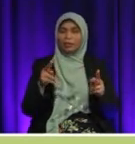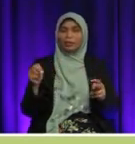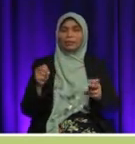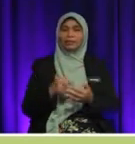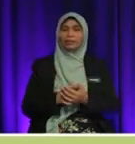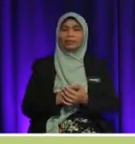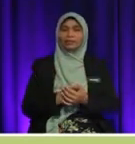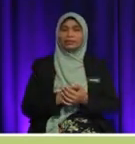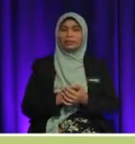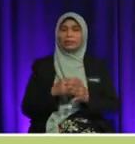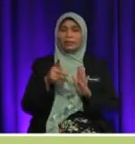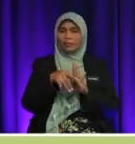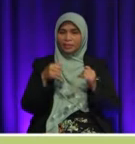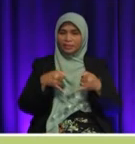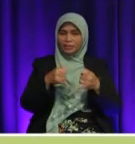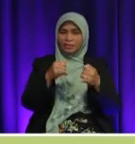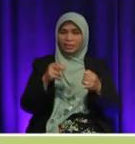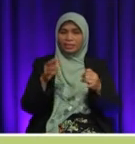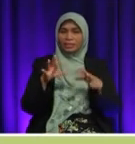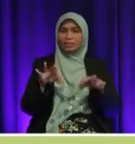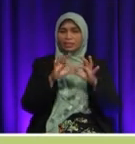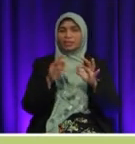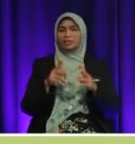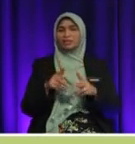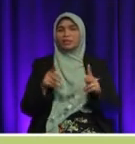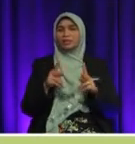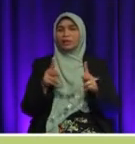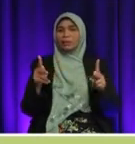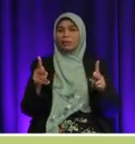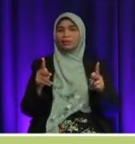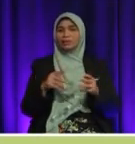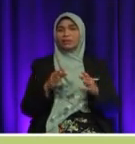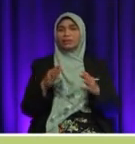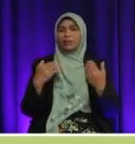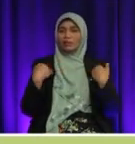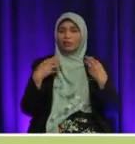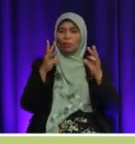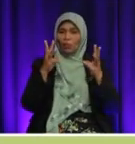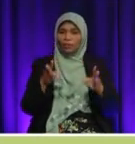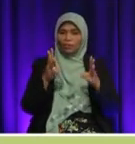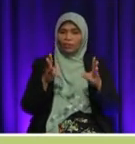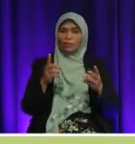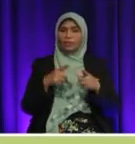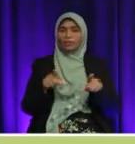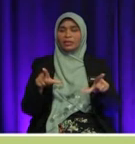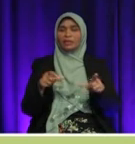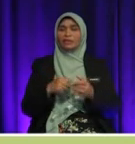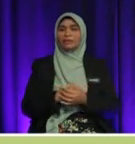perkembangan, iaitu perjalanan cerita yang semakin berkembang dan wujudnya watak-watak lain. Okey.